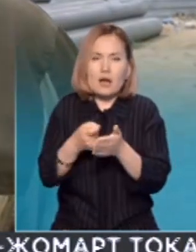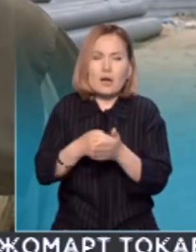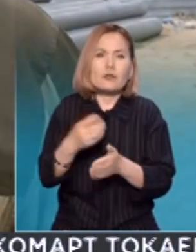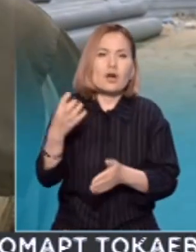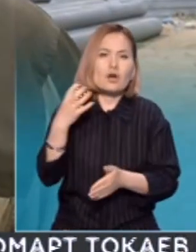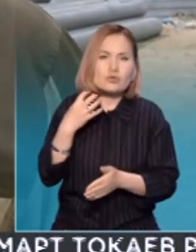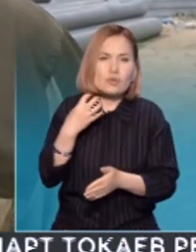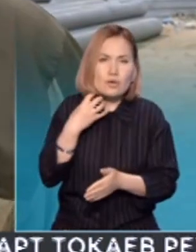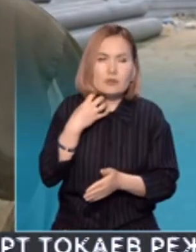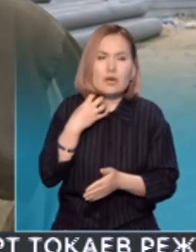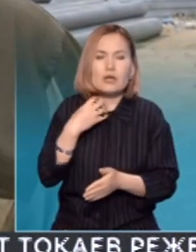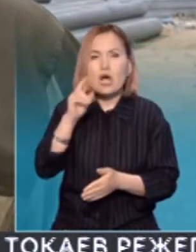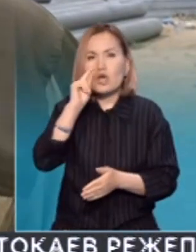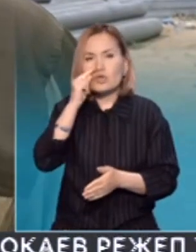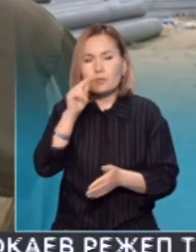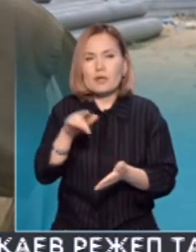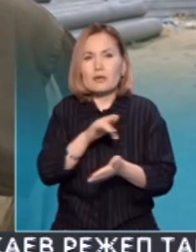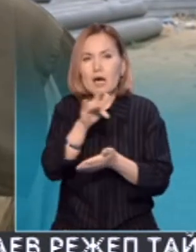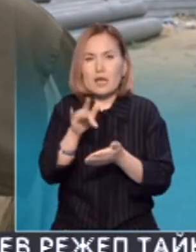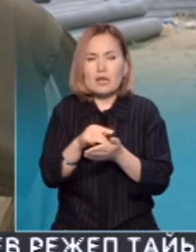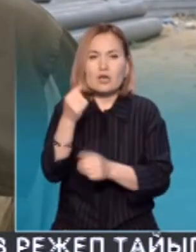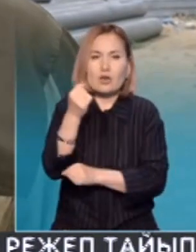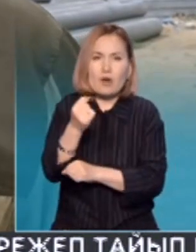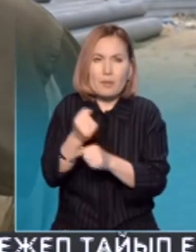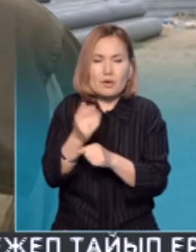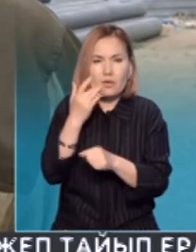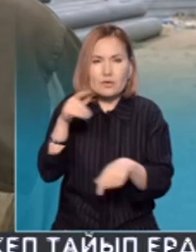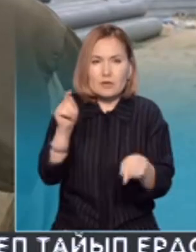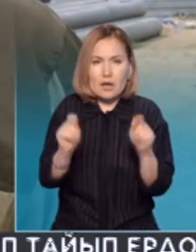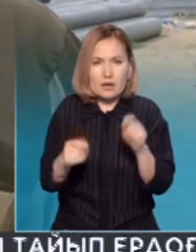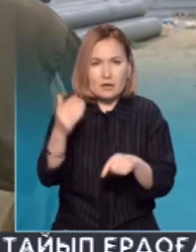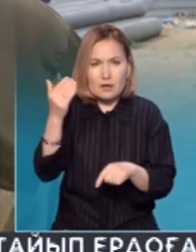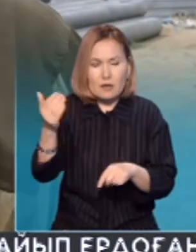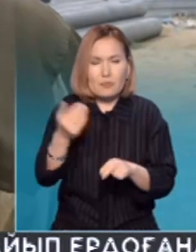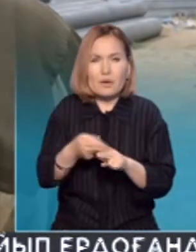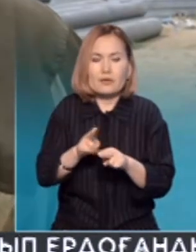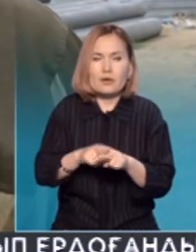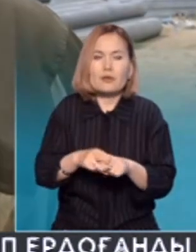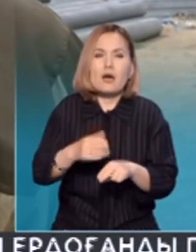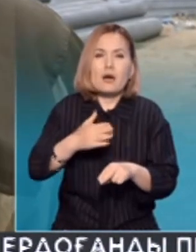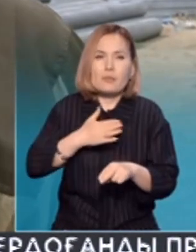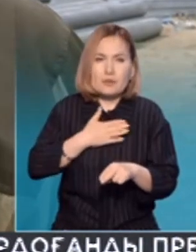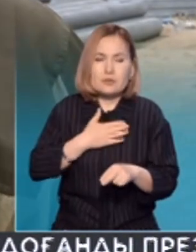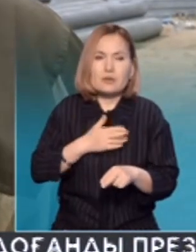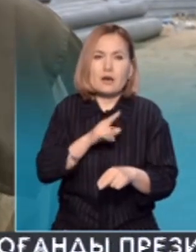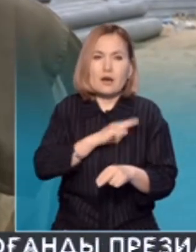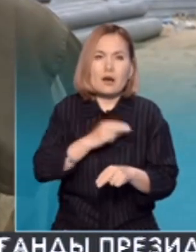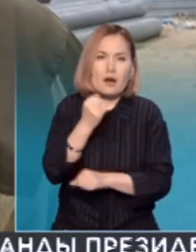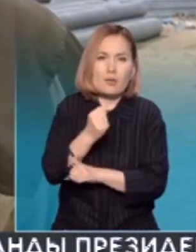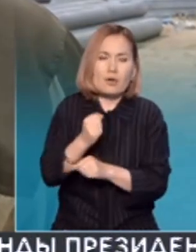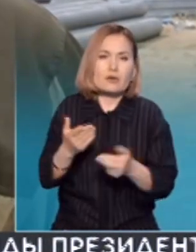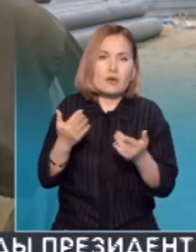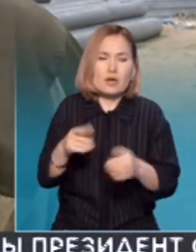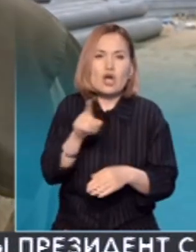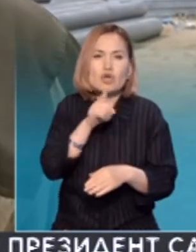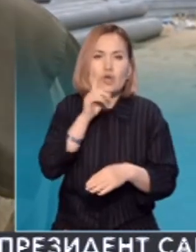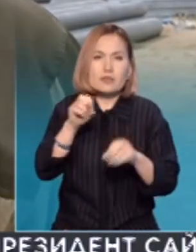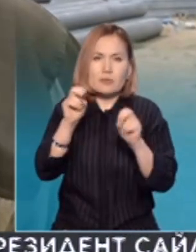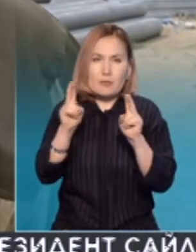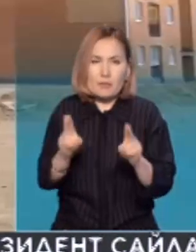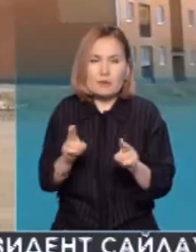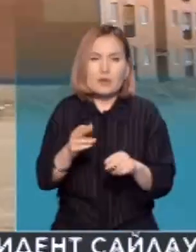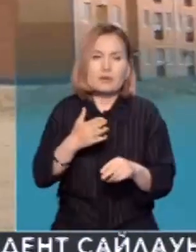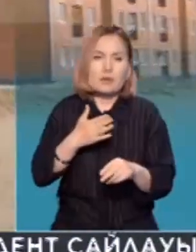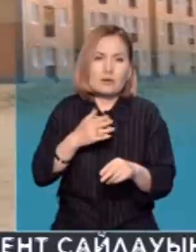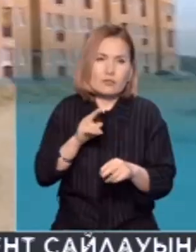Қызылорда, Шымкент. Бұл жақта местный жұмысқа алып жатырмыз. Кейбірлері жас мамандар үйретіп